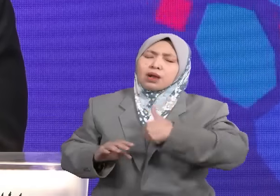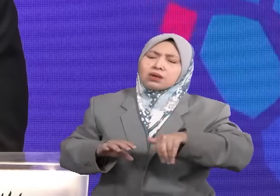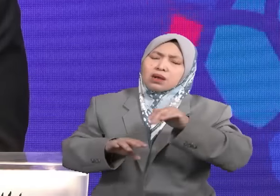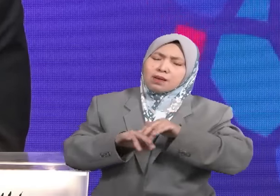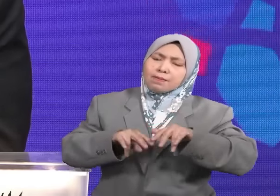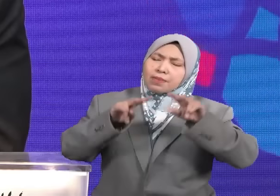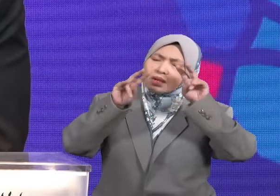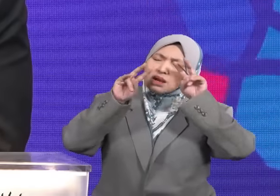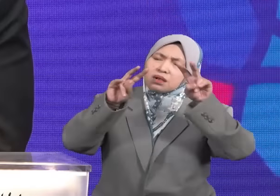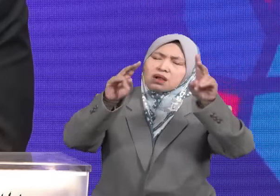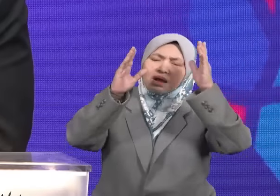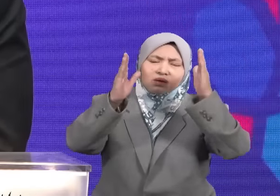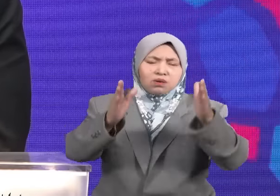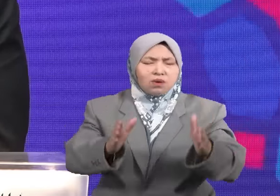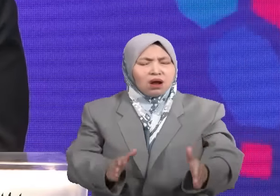hayatud